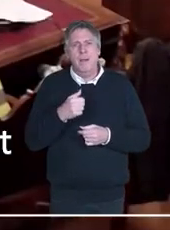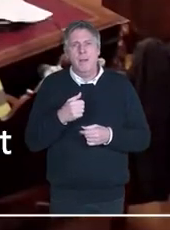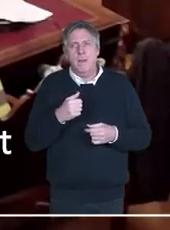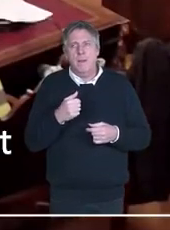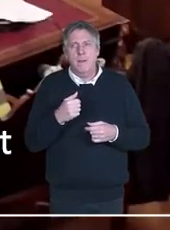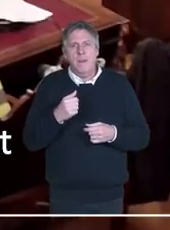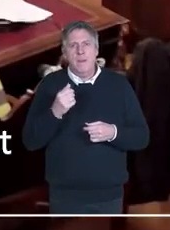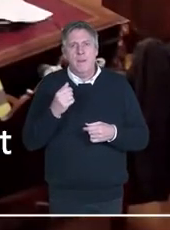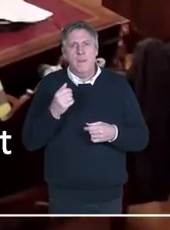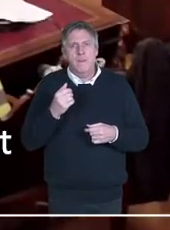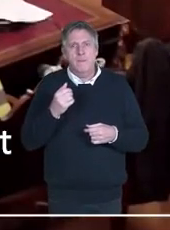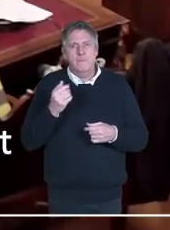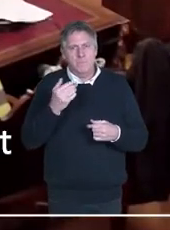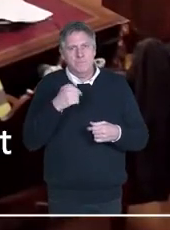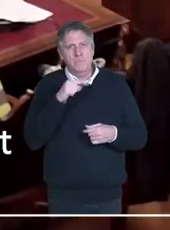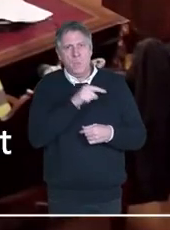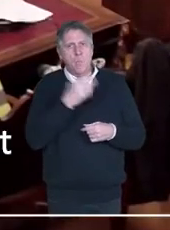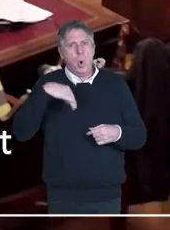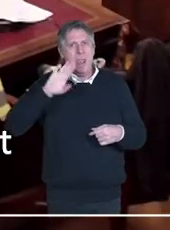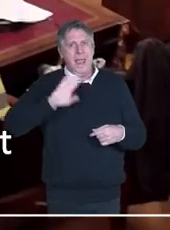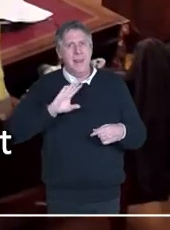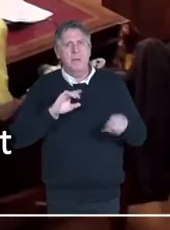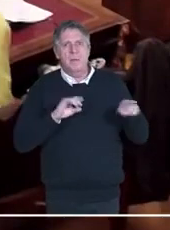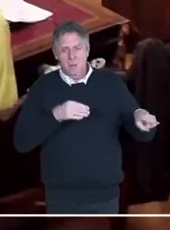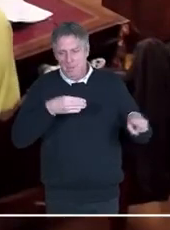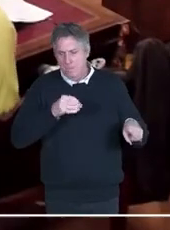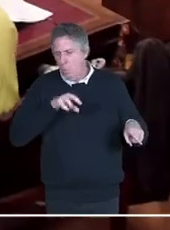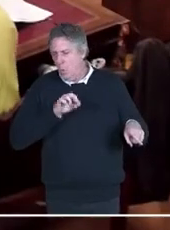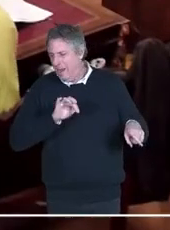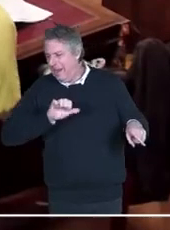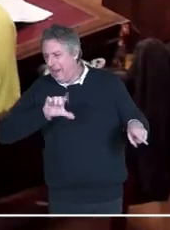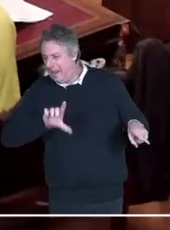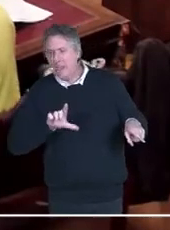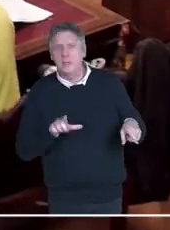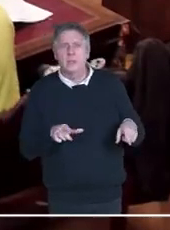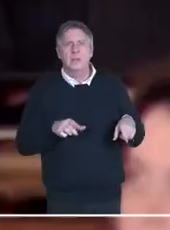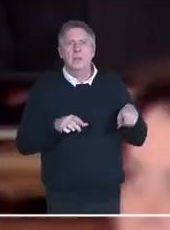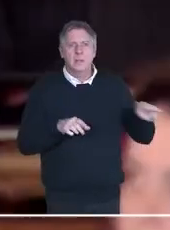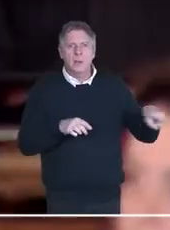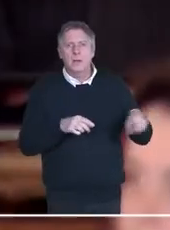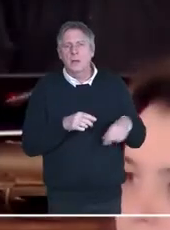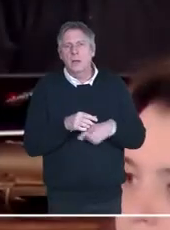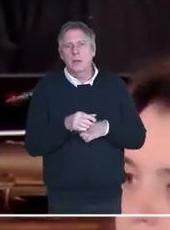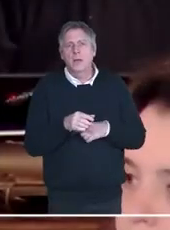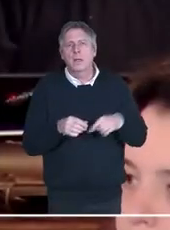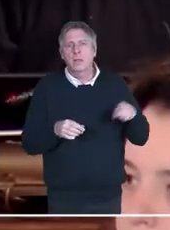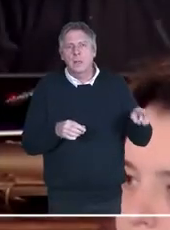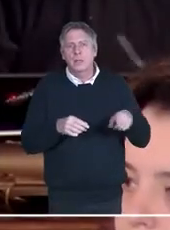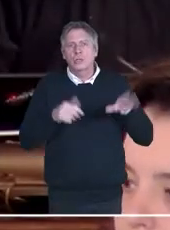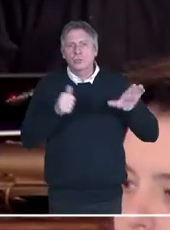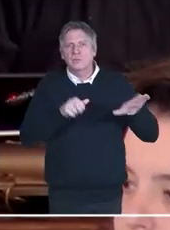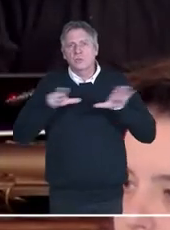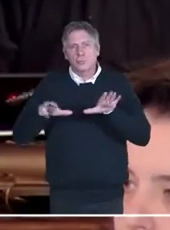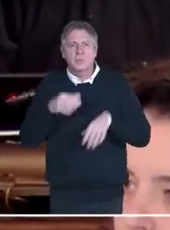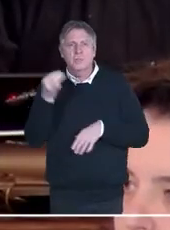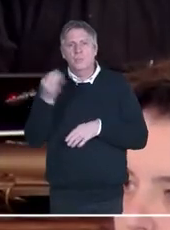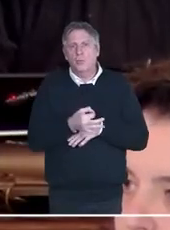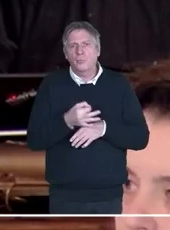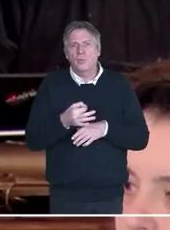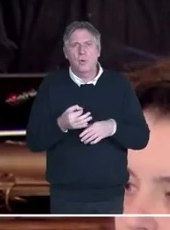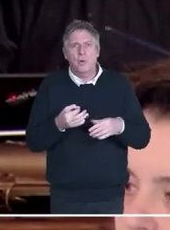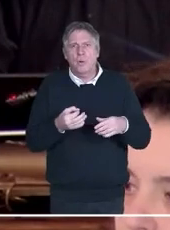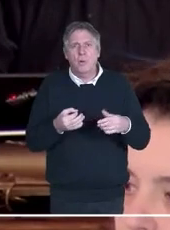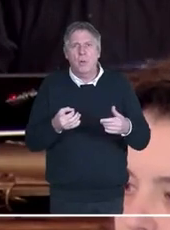sans appel de l'effondrement de la biodiversité sur notre planète. Quelques chiffres en rappel, 68% des populations vertébrées ont disparu